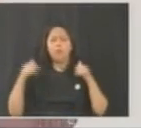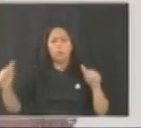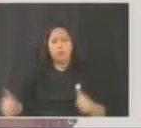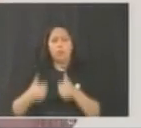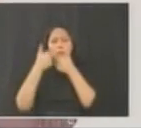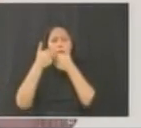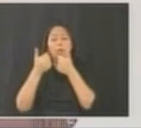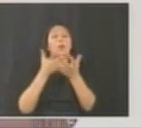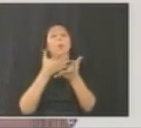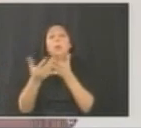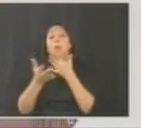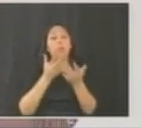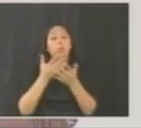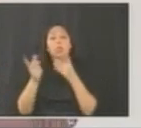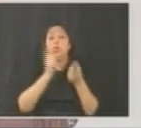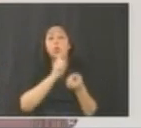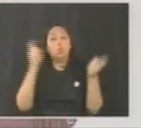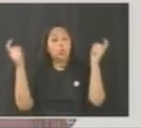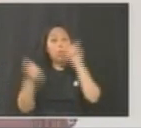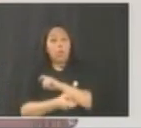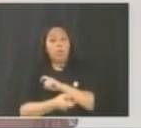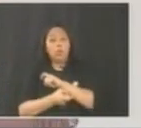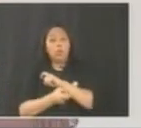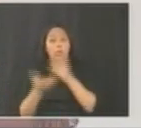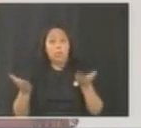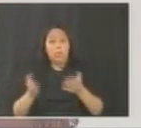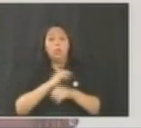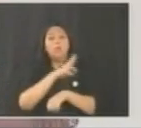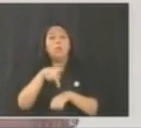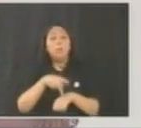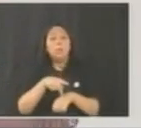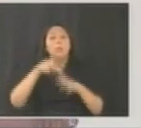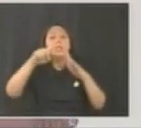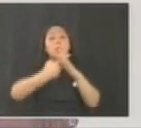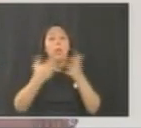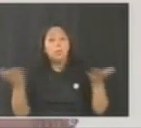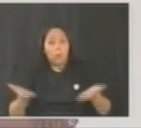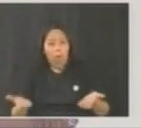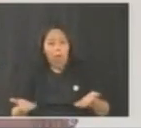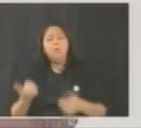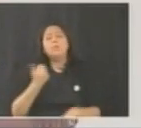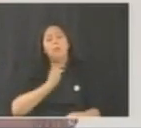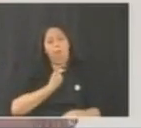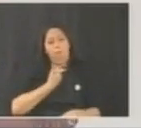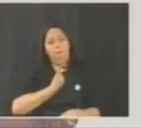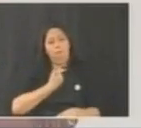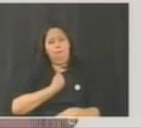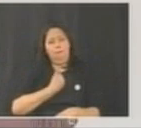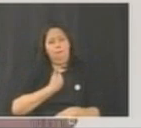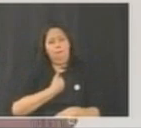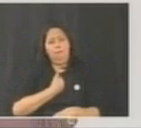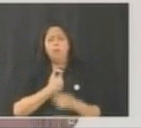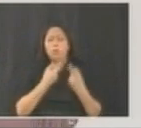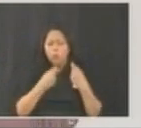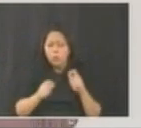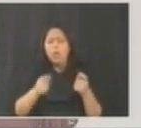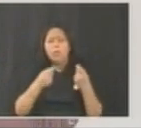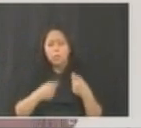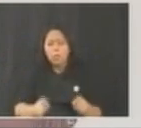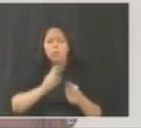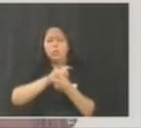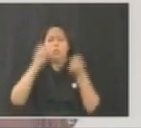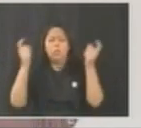bayan ay nagsisimula sa pagpupursige ng bawat Pilipino.